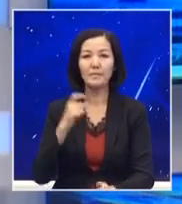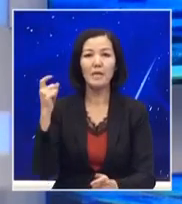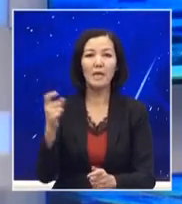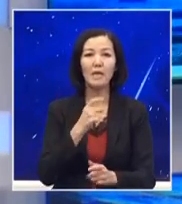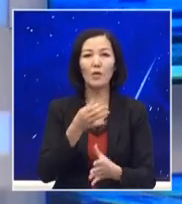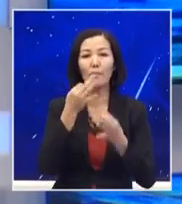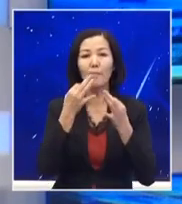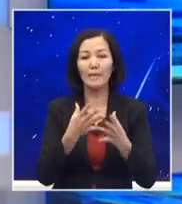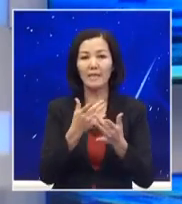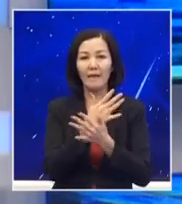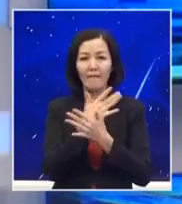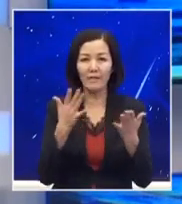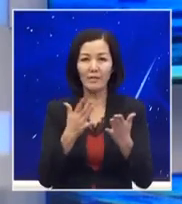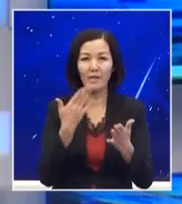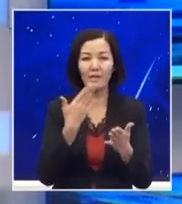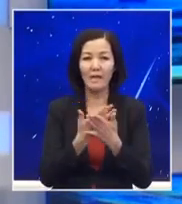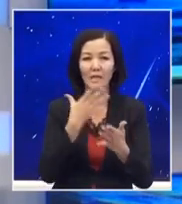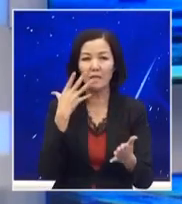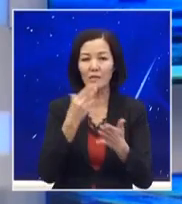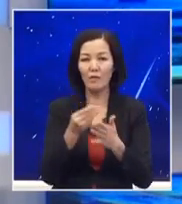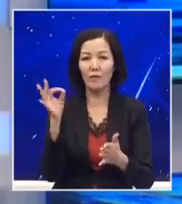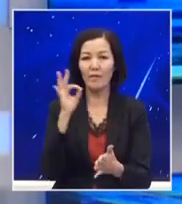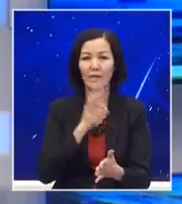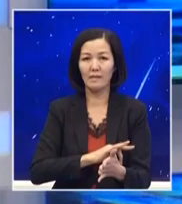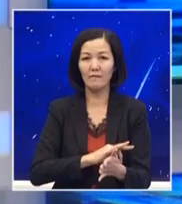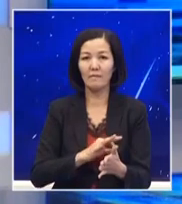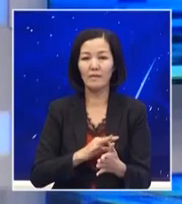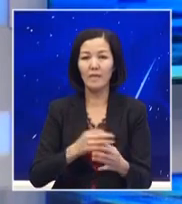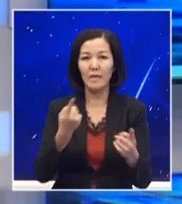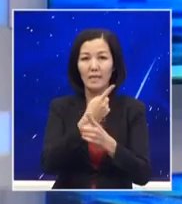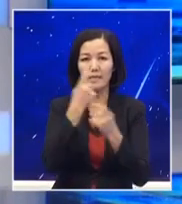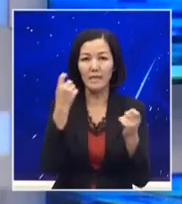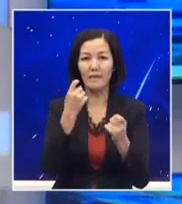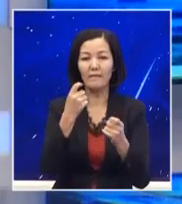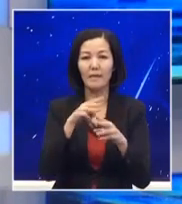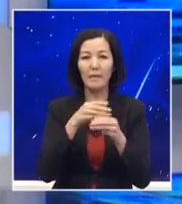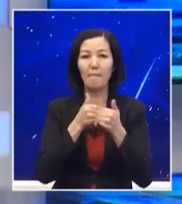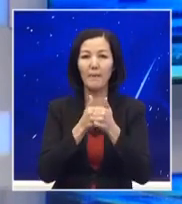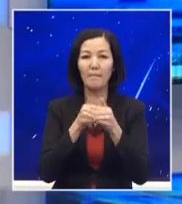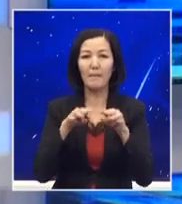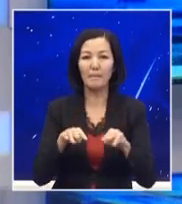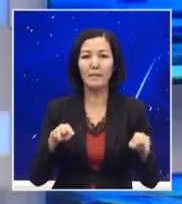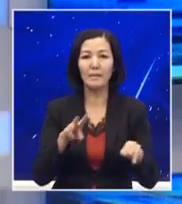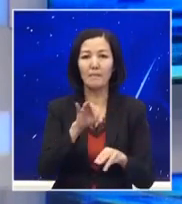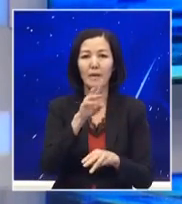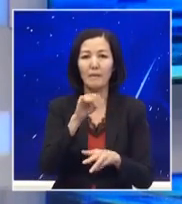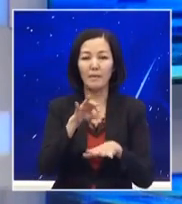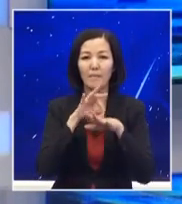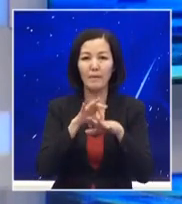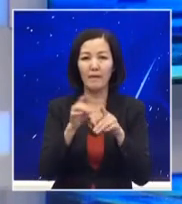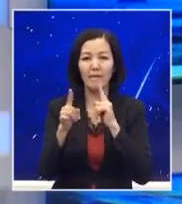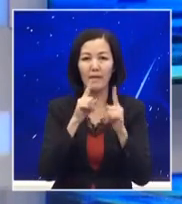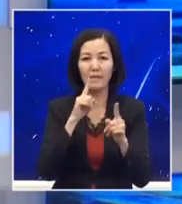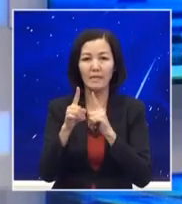Экономика простых вещей доказала свою эффективность. Такое заявление сделал премьер-министр Аскар Мамин в ходе